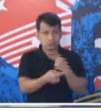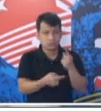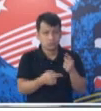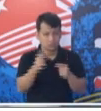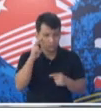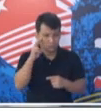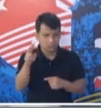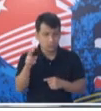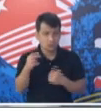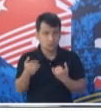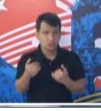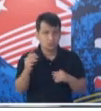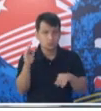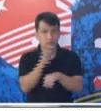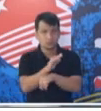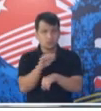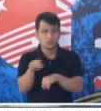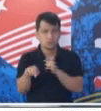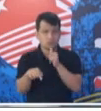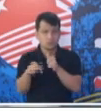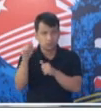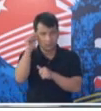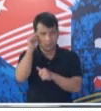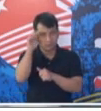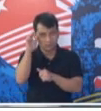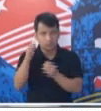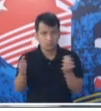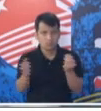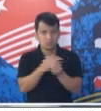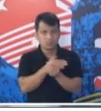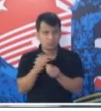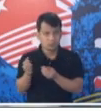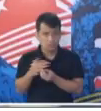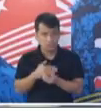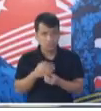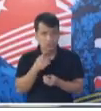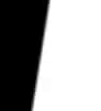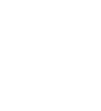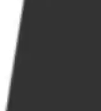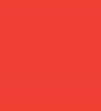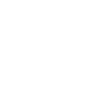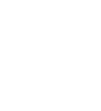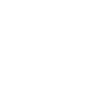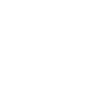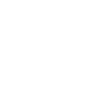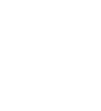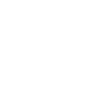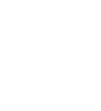Villaferte, pananakot sa mga kaalyado ni Cayetano ang pagsibak sa kanya sa pwesto.